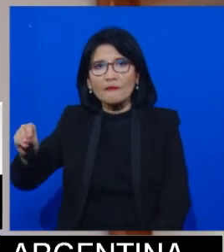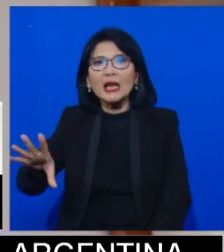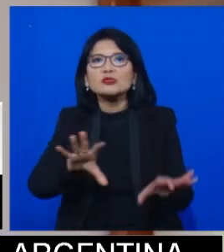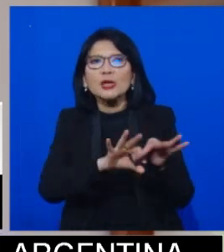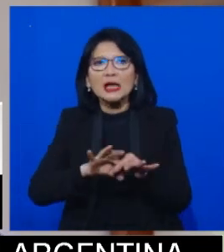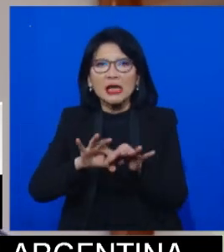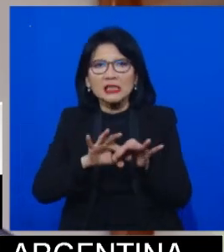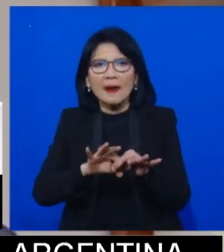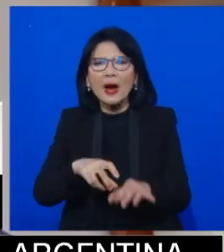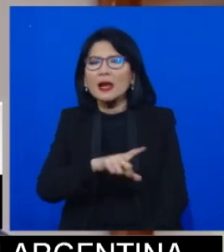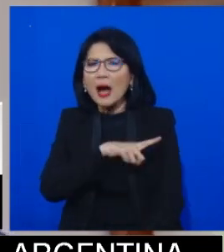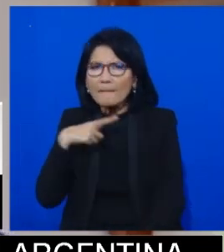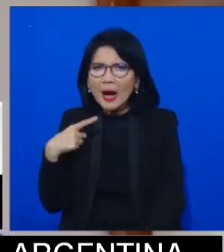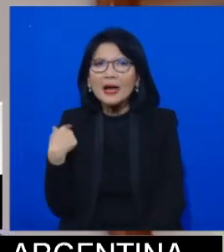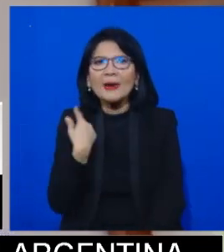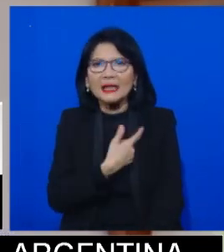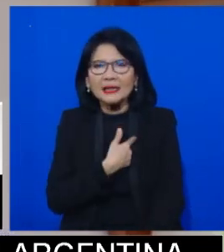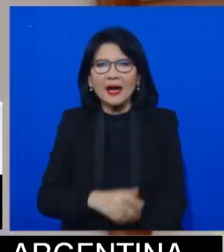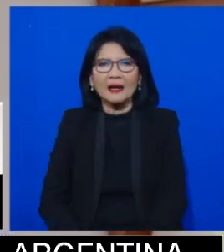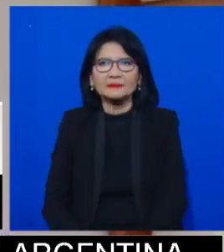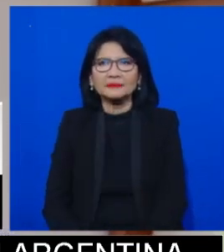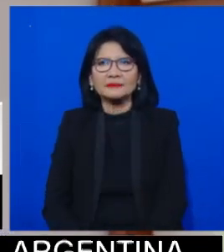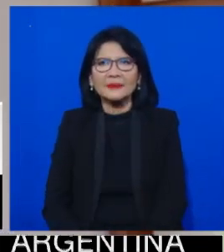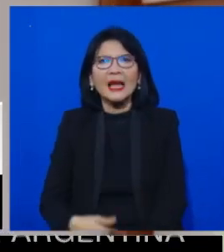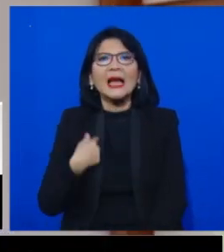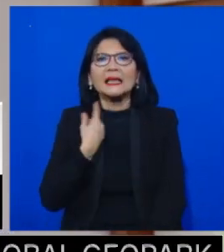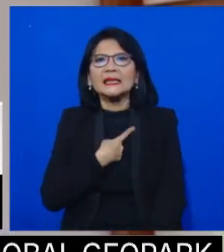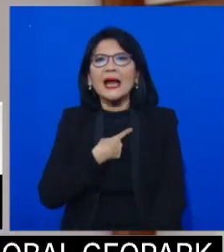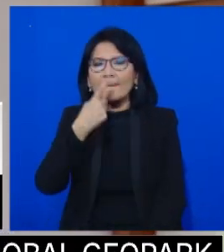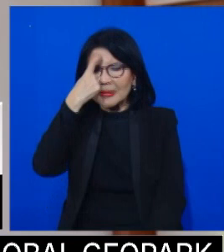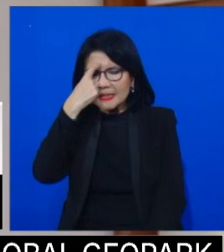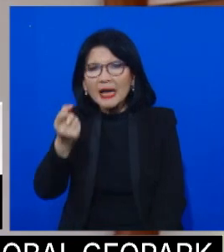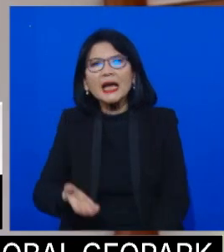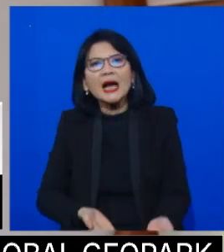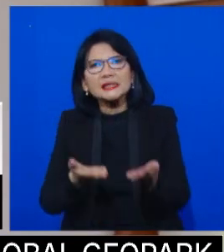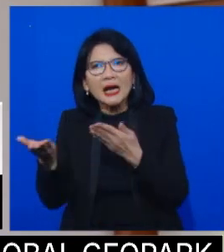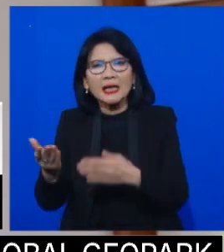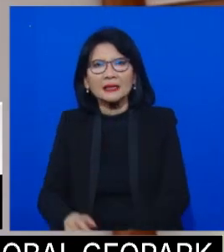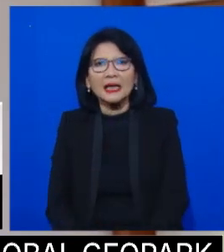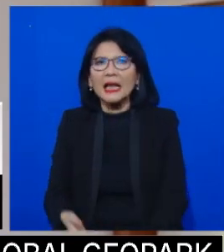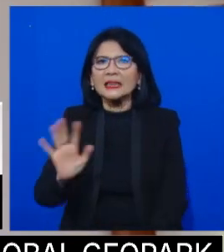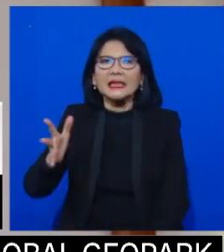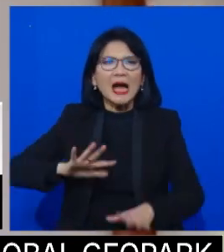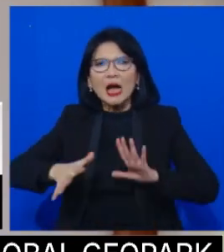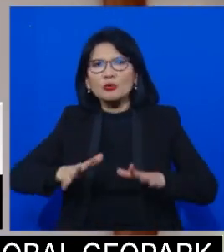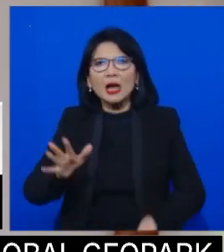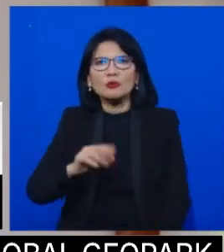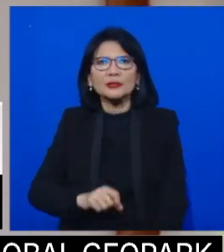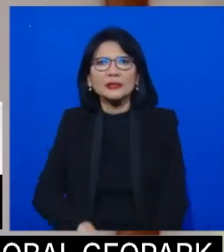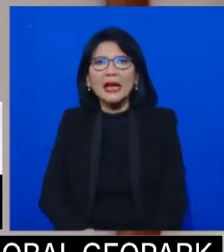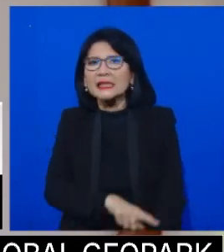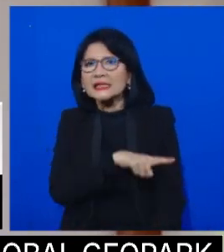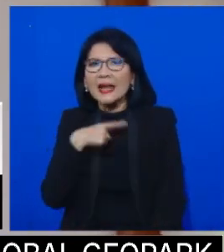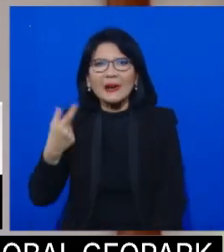kita, jadi kita mungkin kepercayaannya juga sudah tinggi, tidak ragu-ragu, karena selama ini tidak pernah